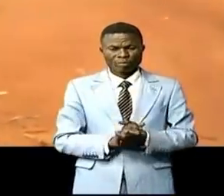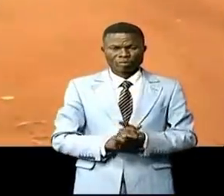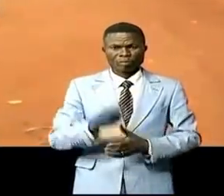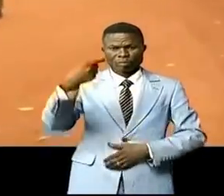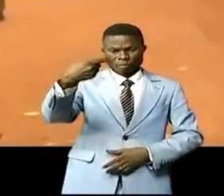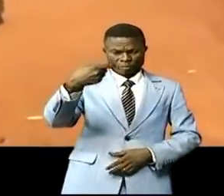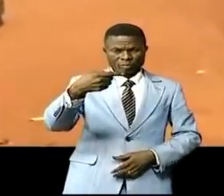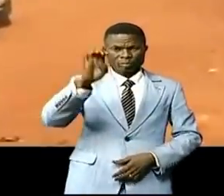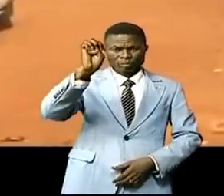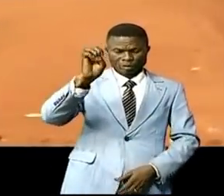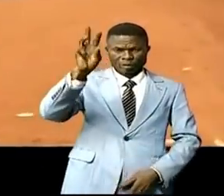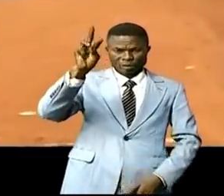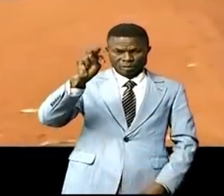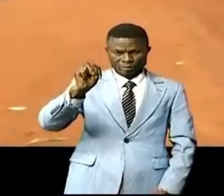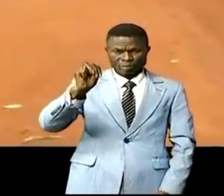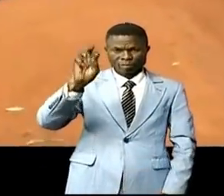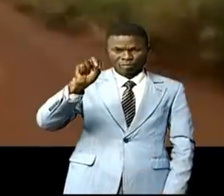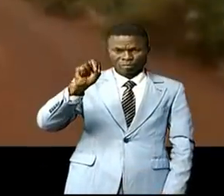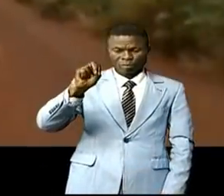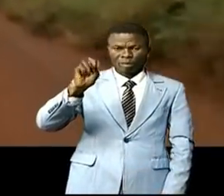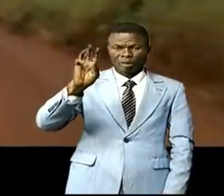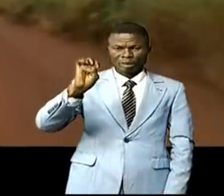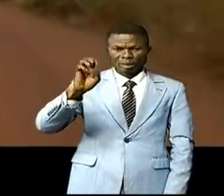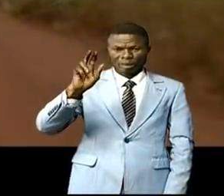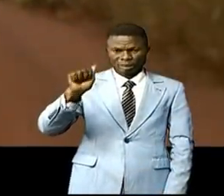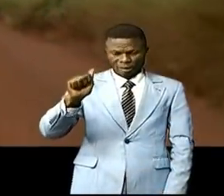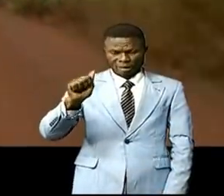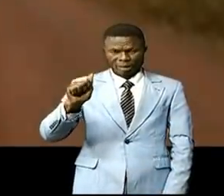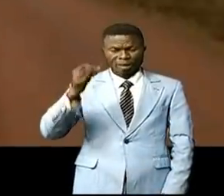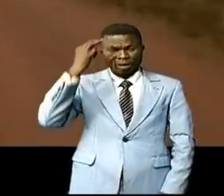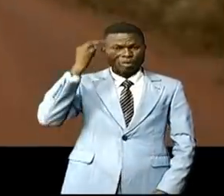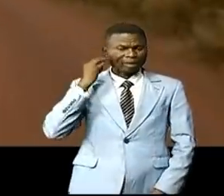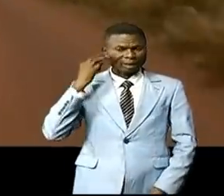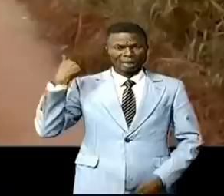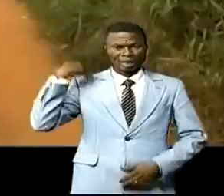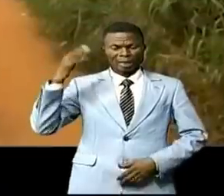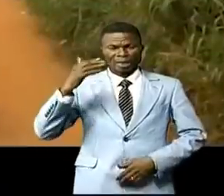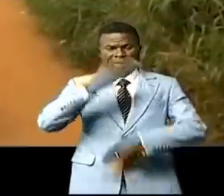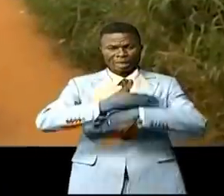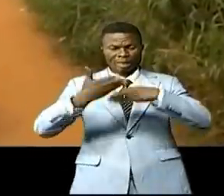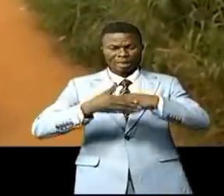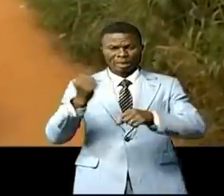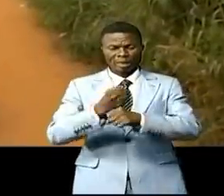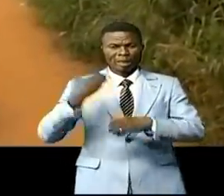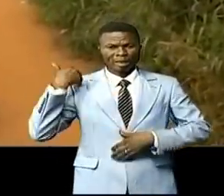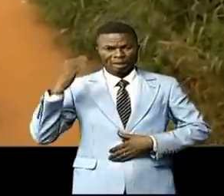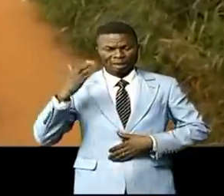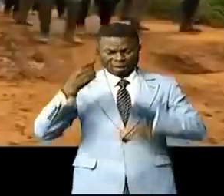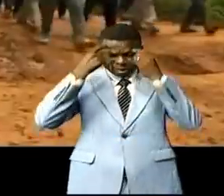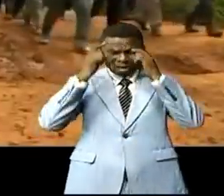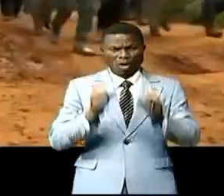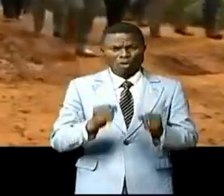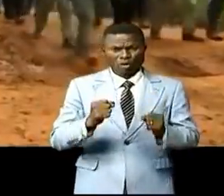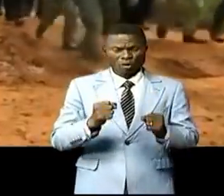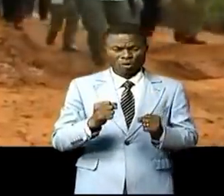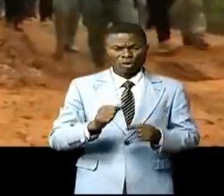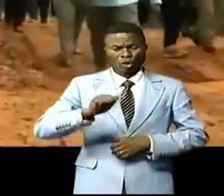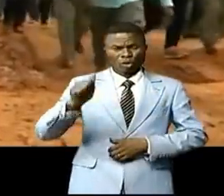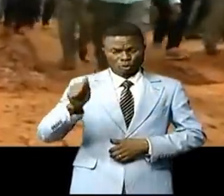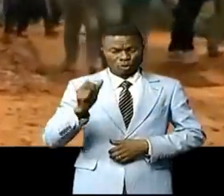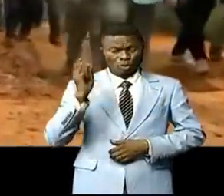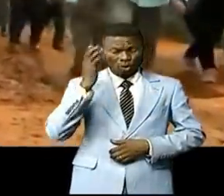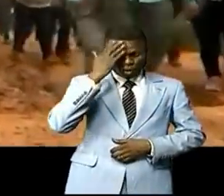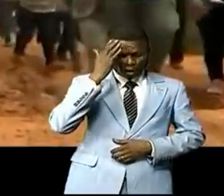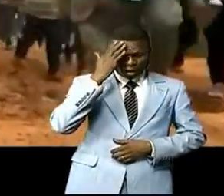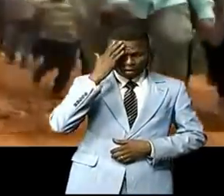à Zongo, Alexis Guizaro, ministre d'État des Infrastructures et Travaux Publics, est déterminé de se faire une